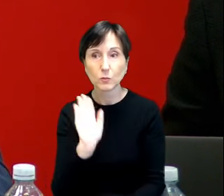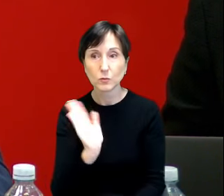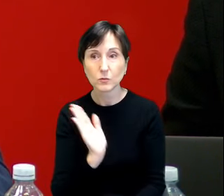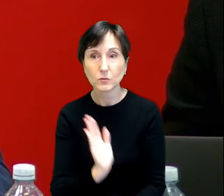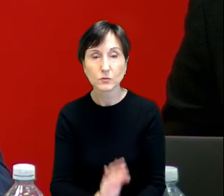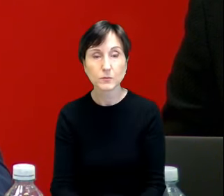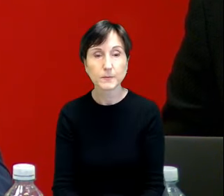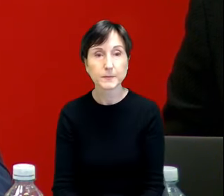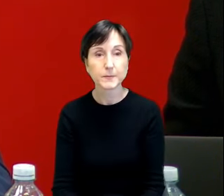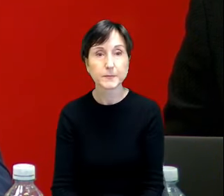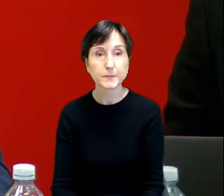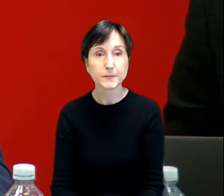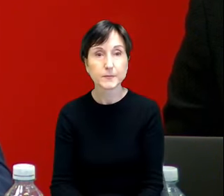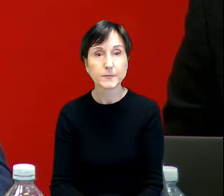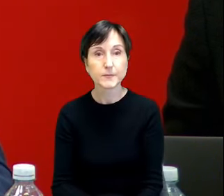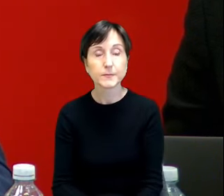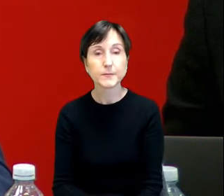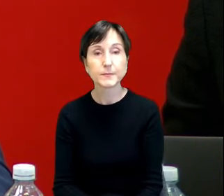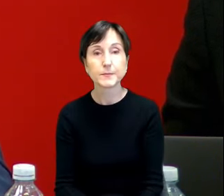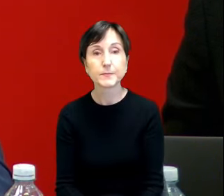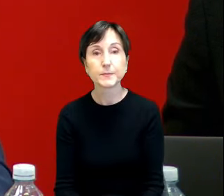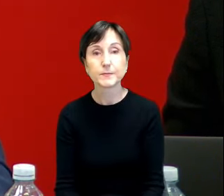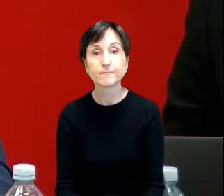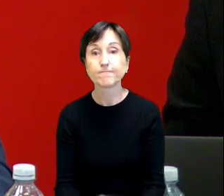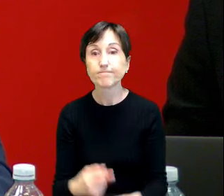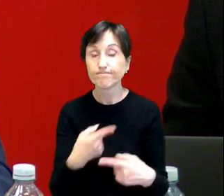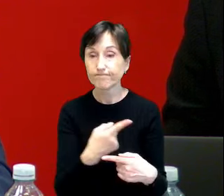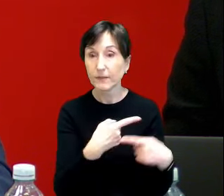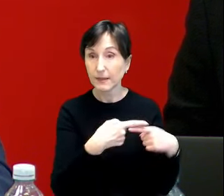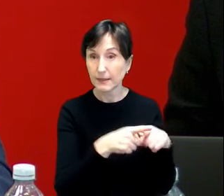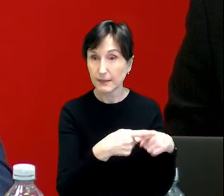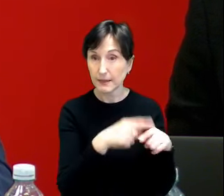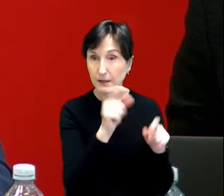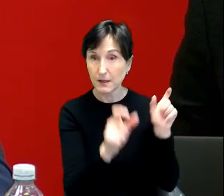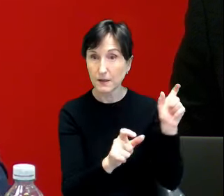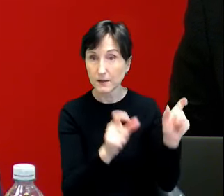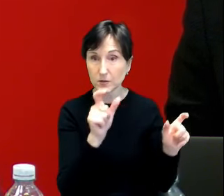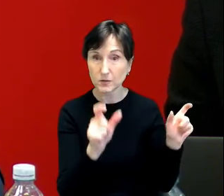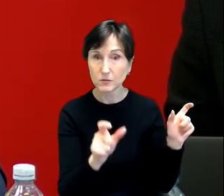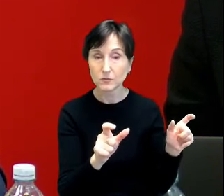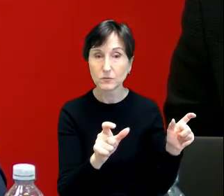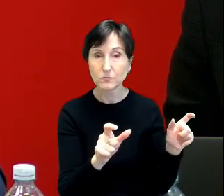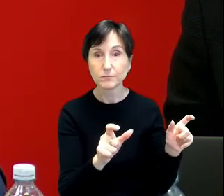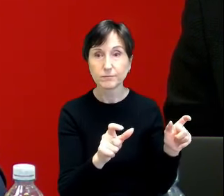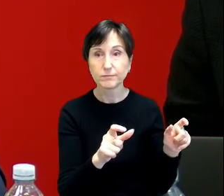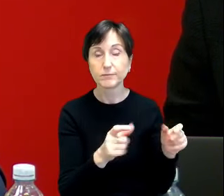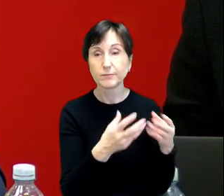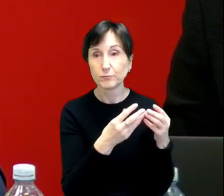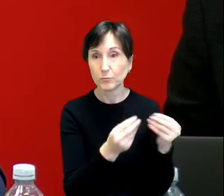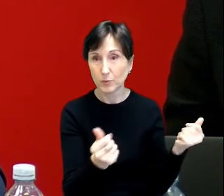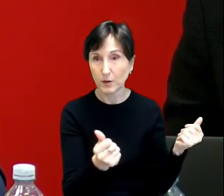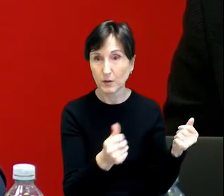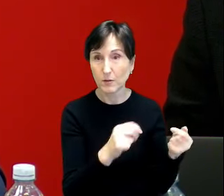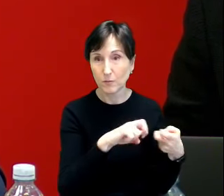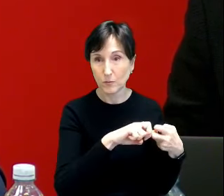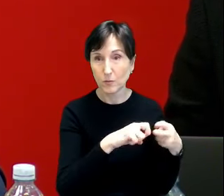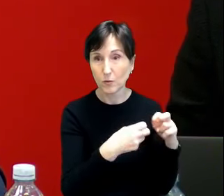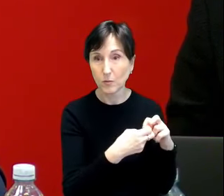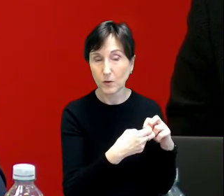gerai tai kol technikai technikai kol išspręs šitą klausimą